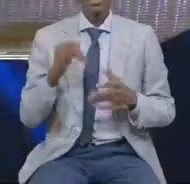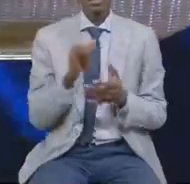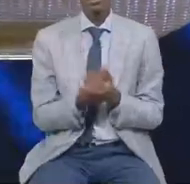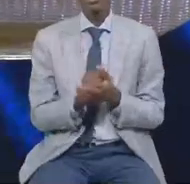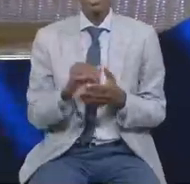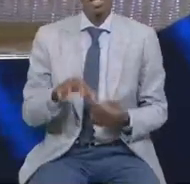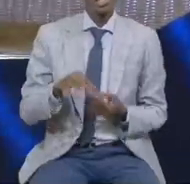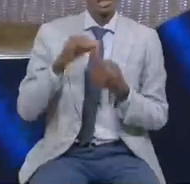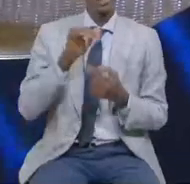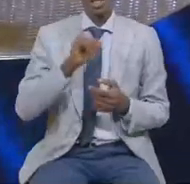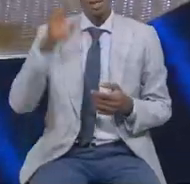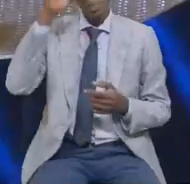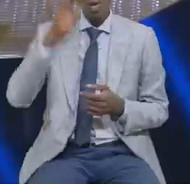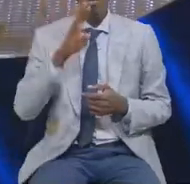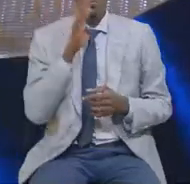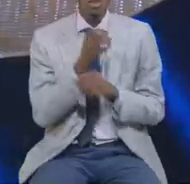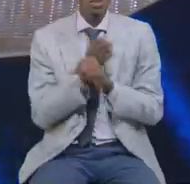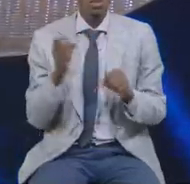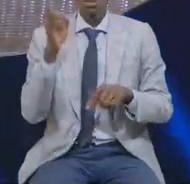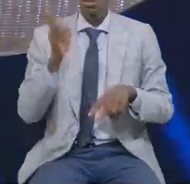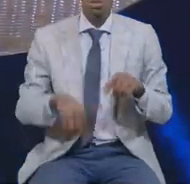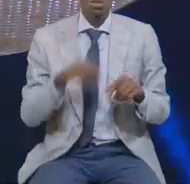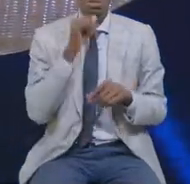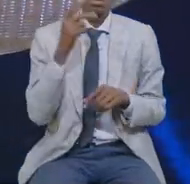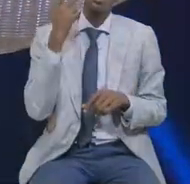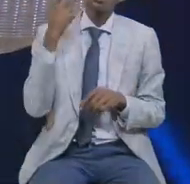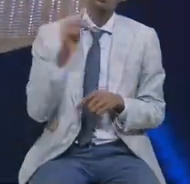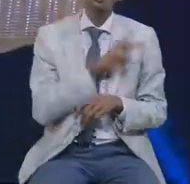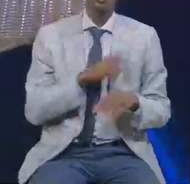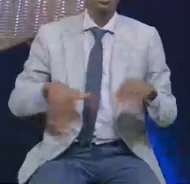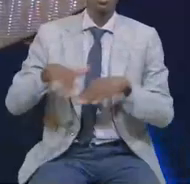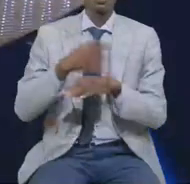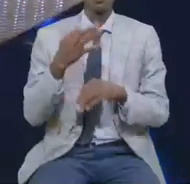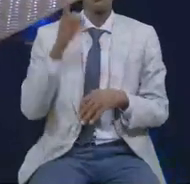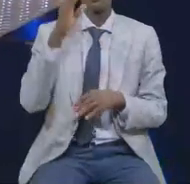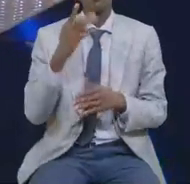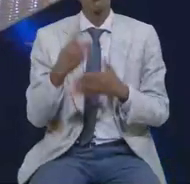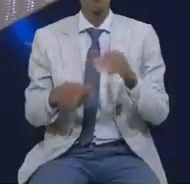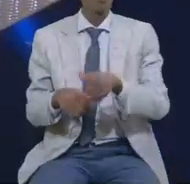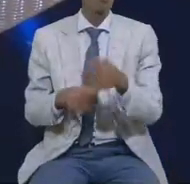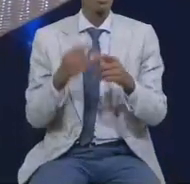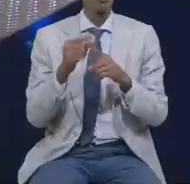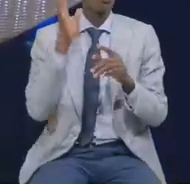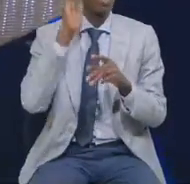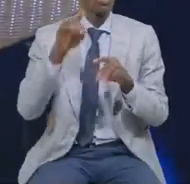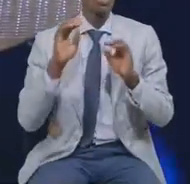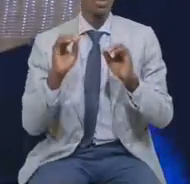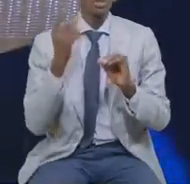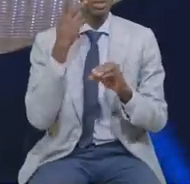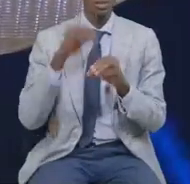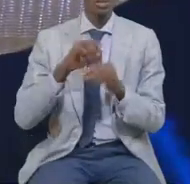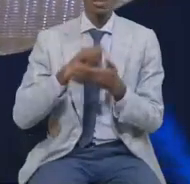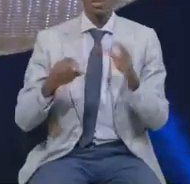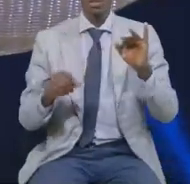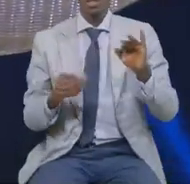Si tu n'enseignes pas ce que Christ dit, que si l'homme ne naît de nouveau, il ne verra pas le royaume de Dieu, quoi d'autre allez-vous enseigner?